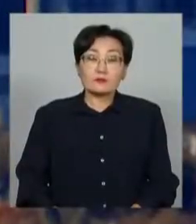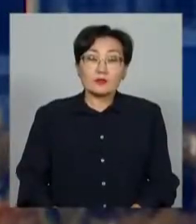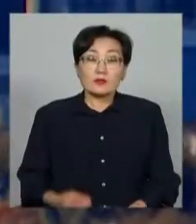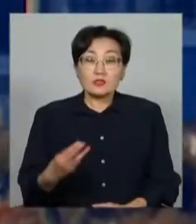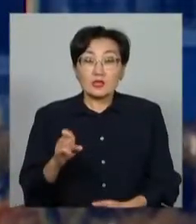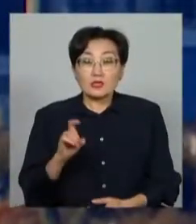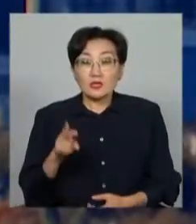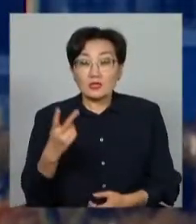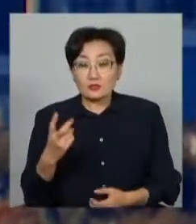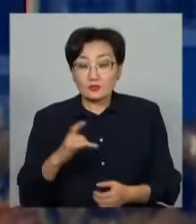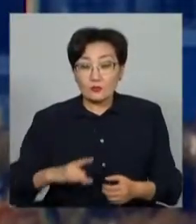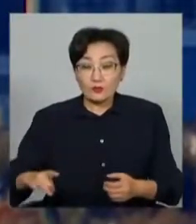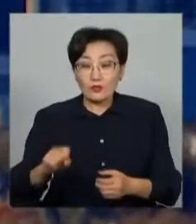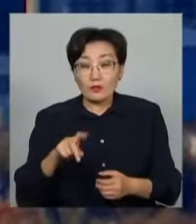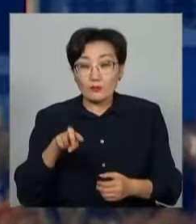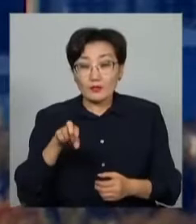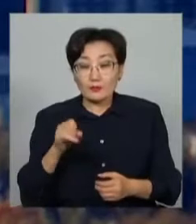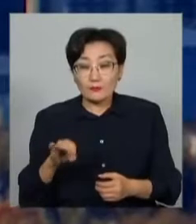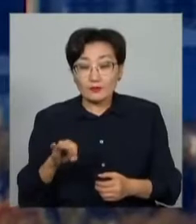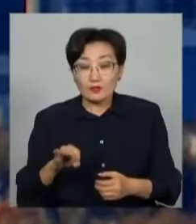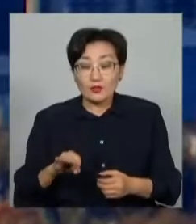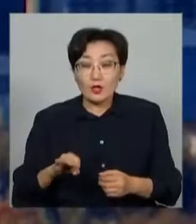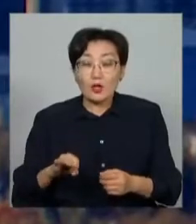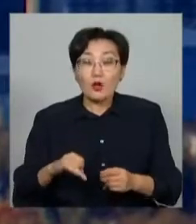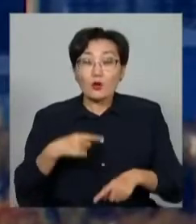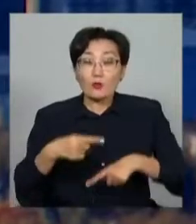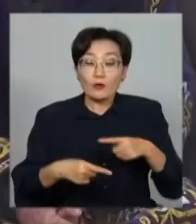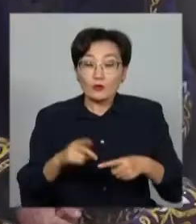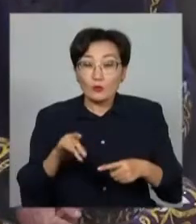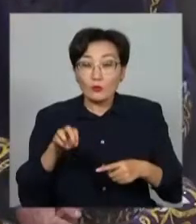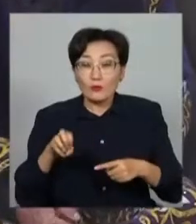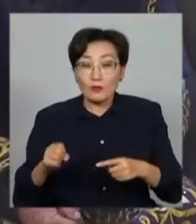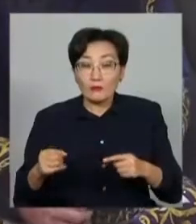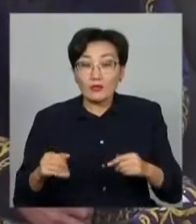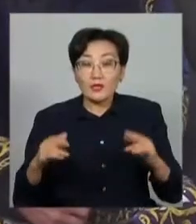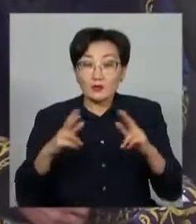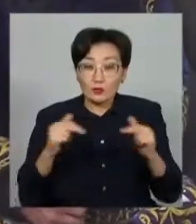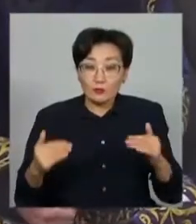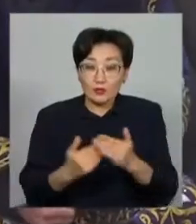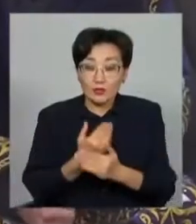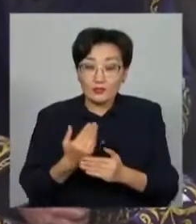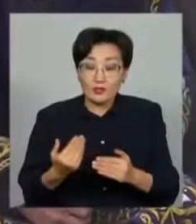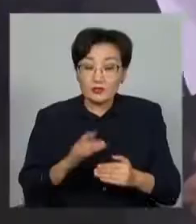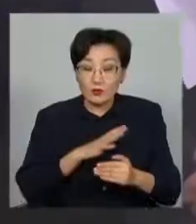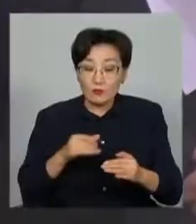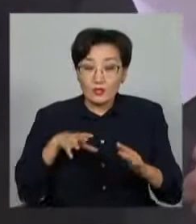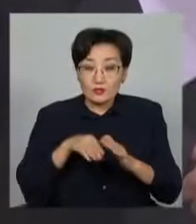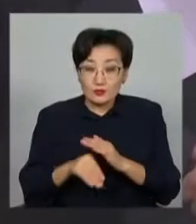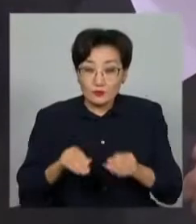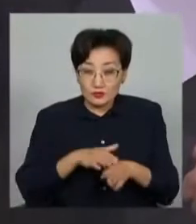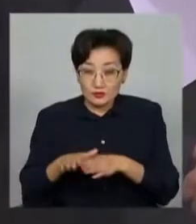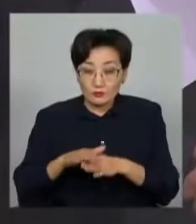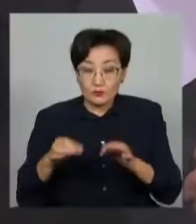Шаңырақ 2 ақшам ауданында Әлмерек бидің ұрпағы Құрман бабаның кесенесі қайта жаңартылды. Көпті қуантқаныз бюджетке қатысу жобасының аясында жүзеге асып